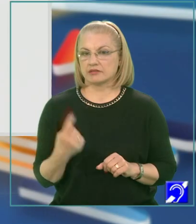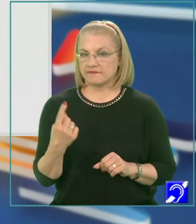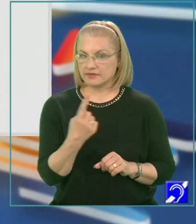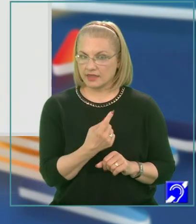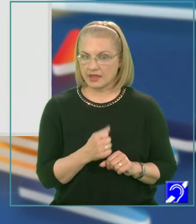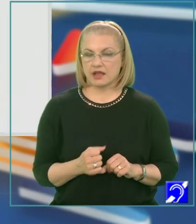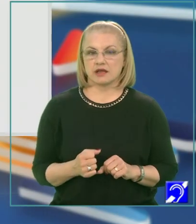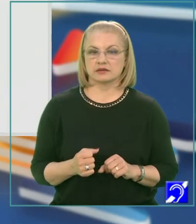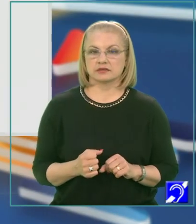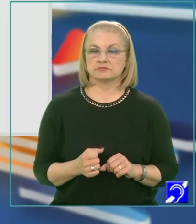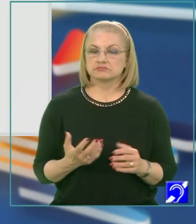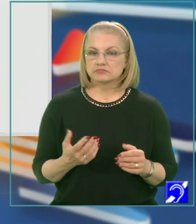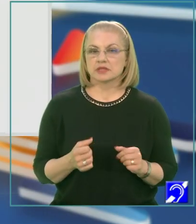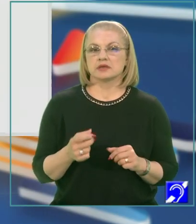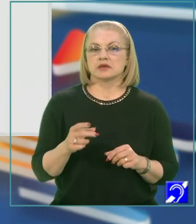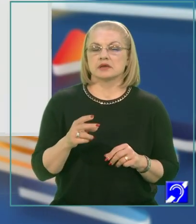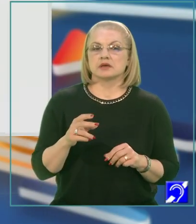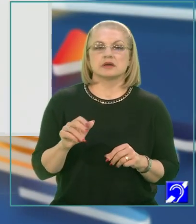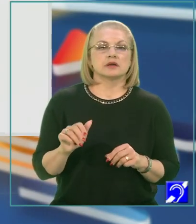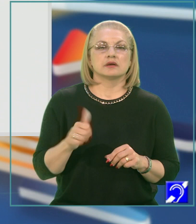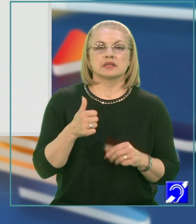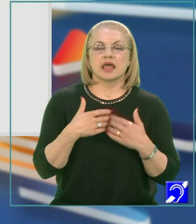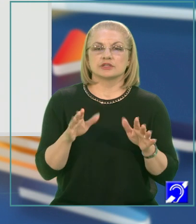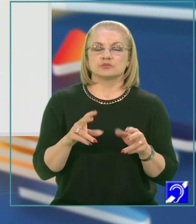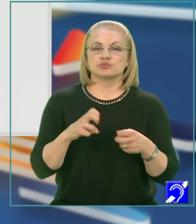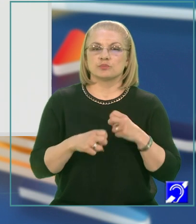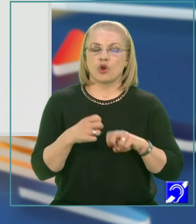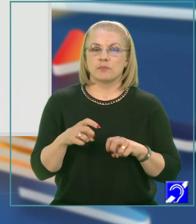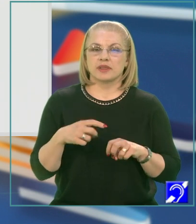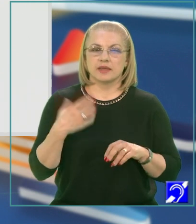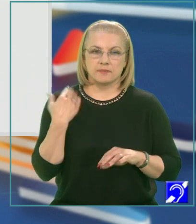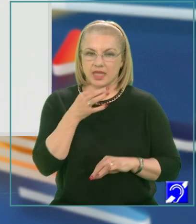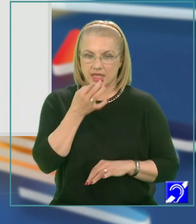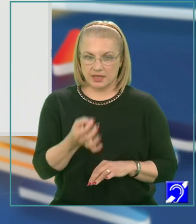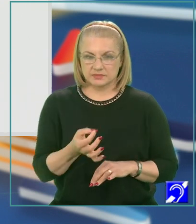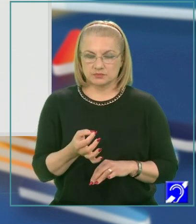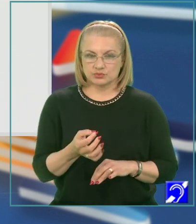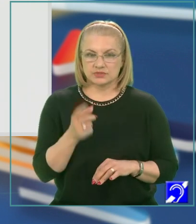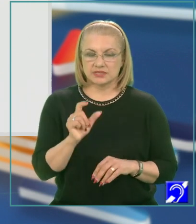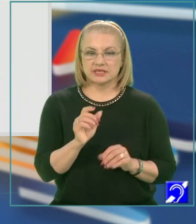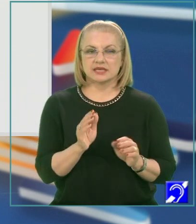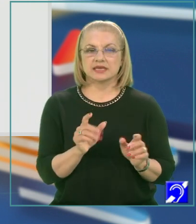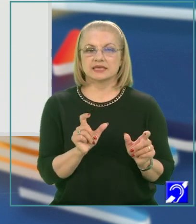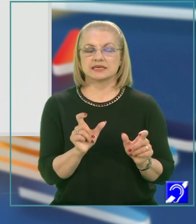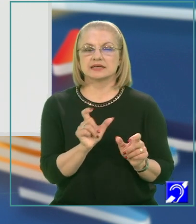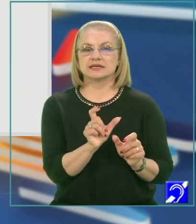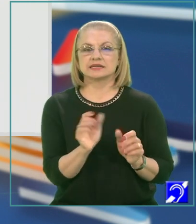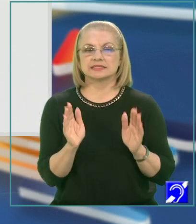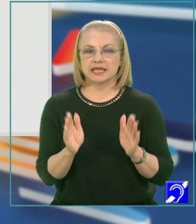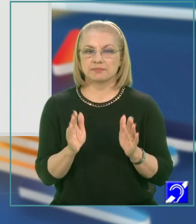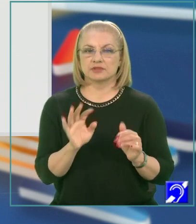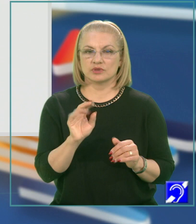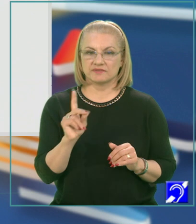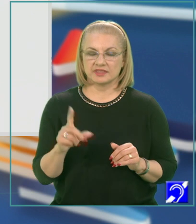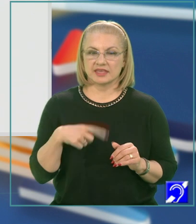această valoare. De asemenea, la începutul problemei am spus că segmentul FD este egal